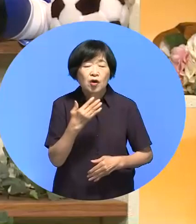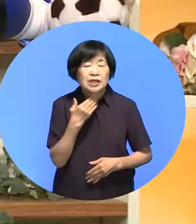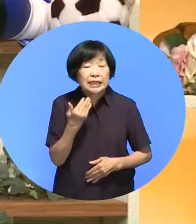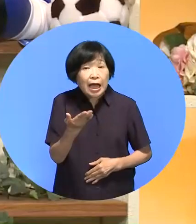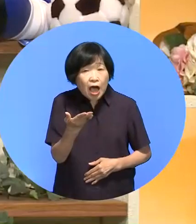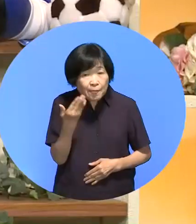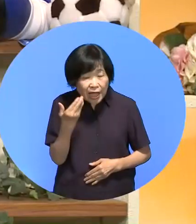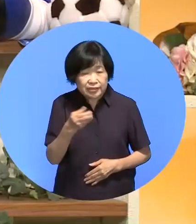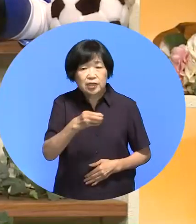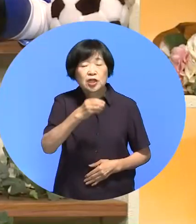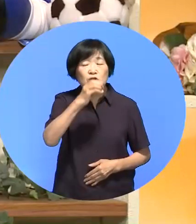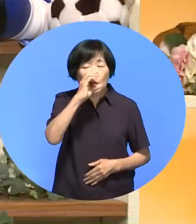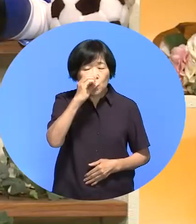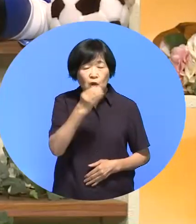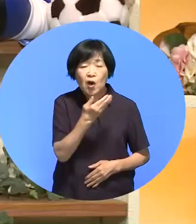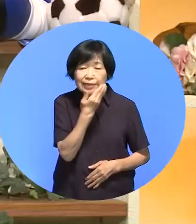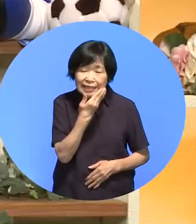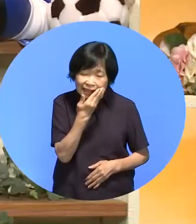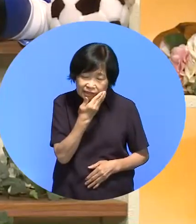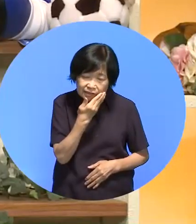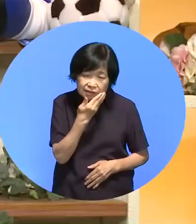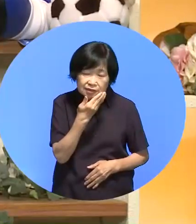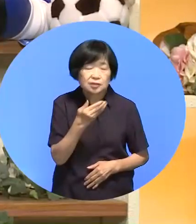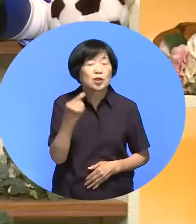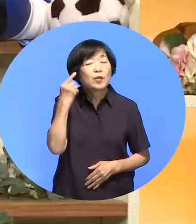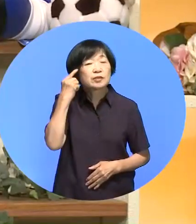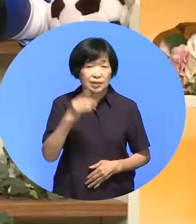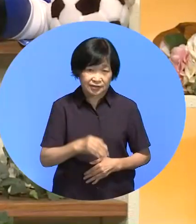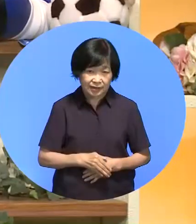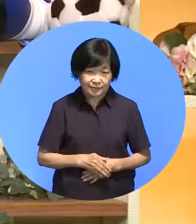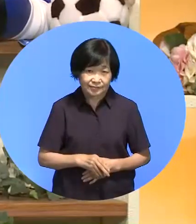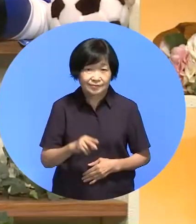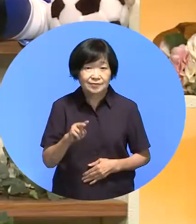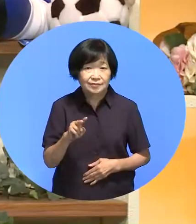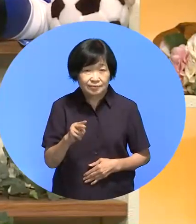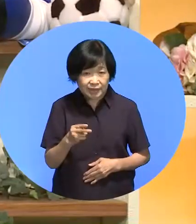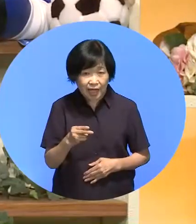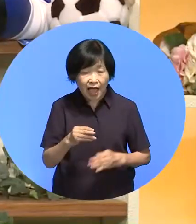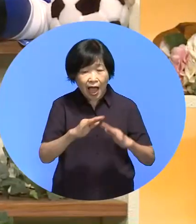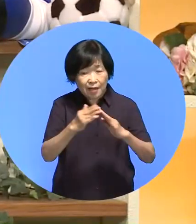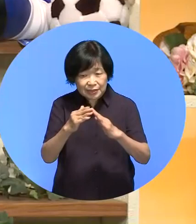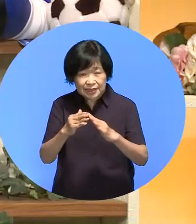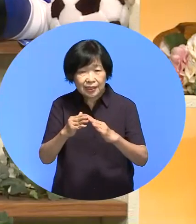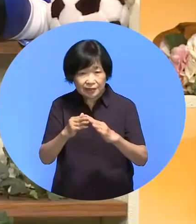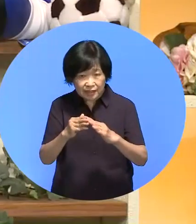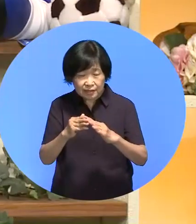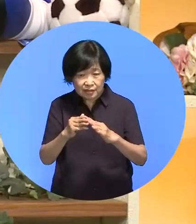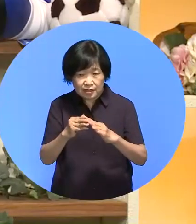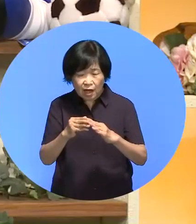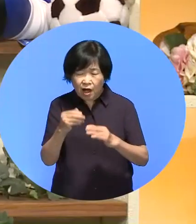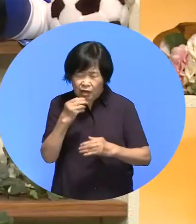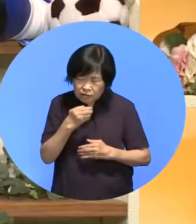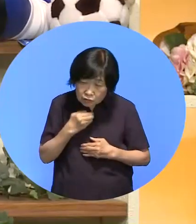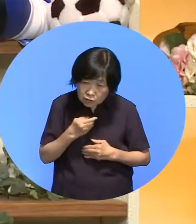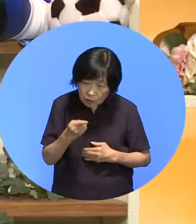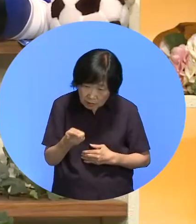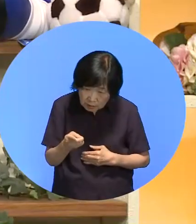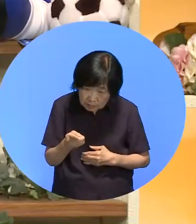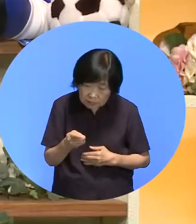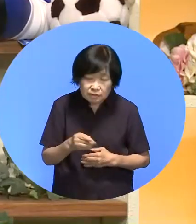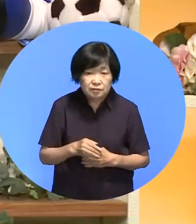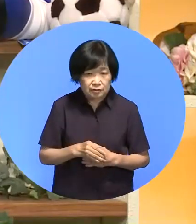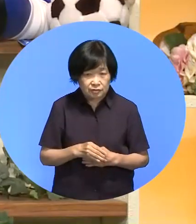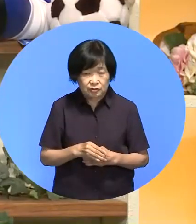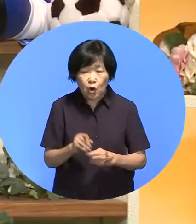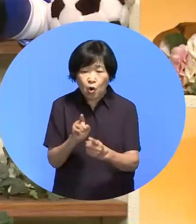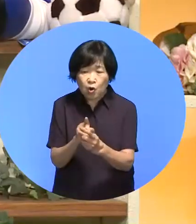う前に水分補給をすることもとても大切なんだなと思いましたし、 はい、 また街中で熱中症かなって思う人を見かけた